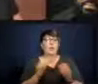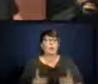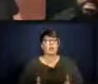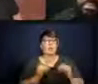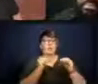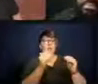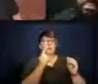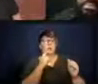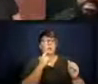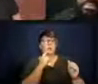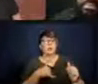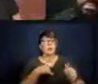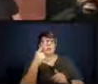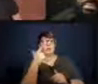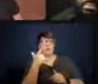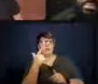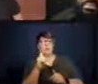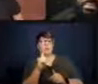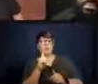يكون هنالك